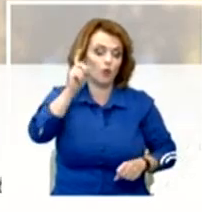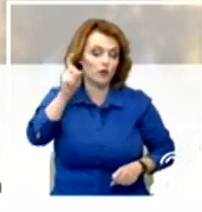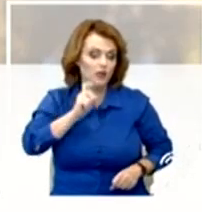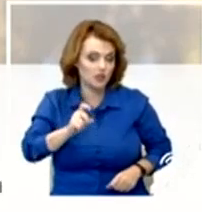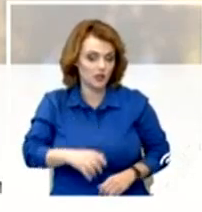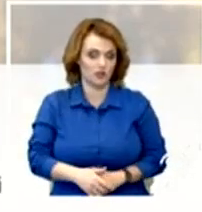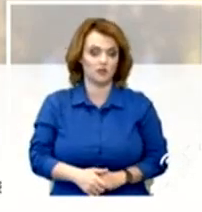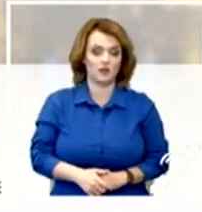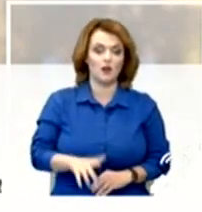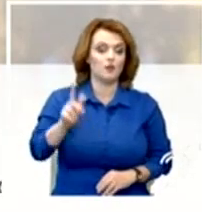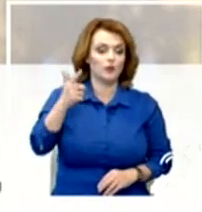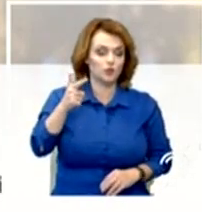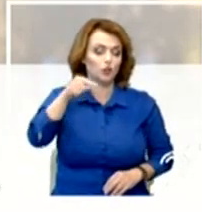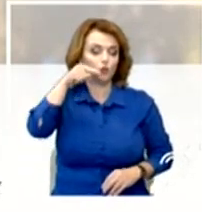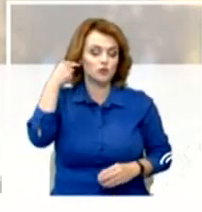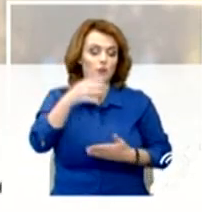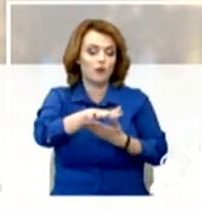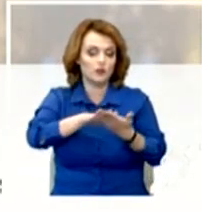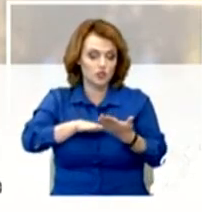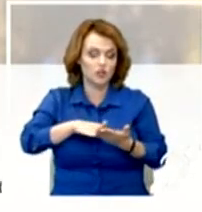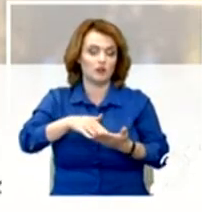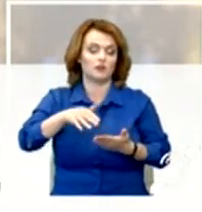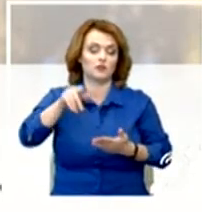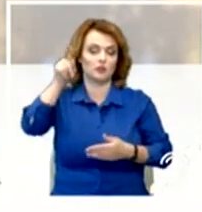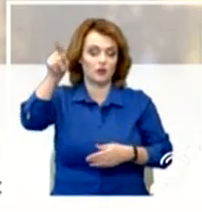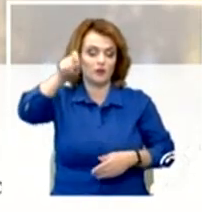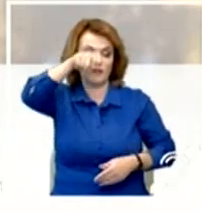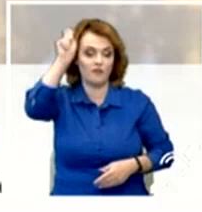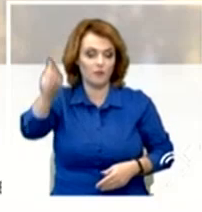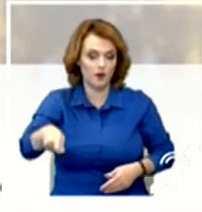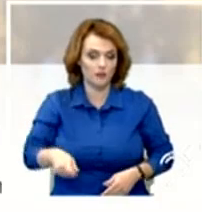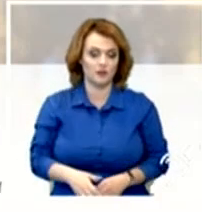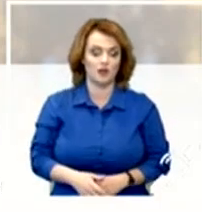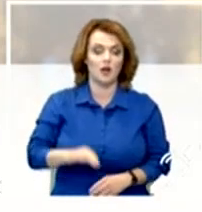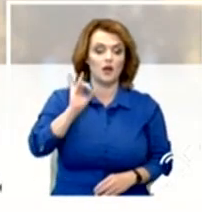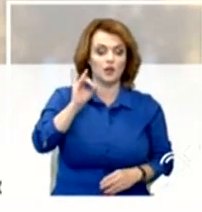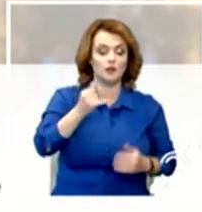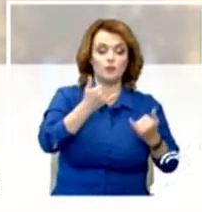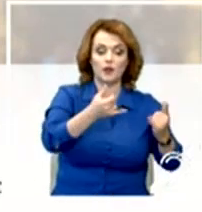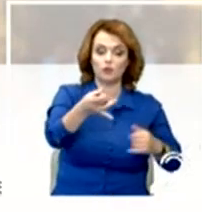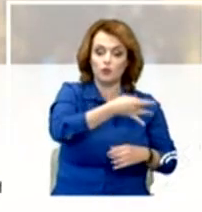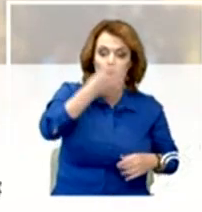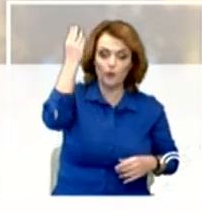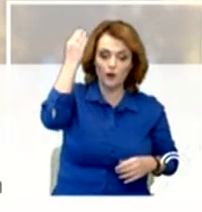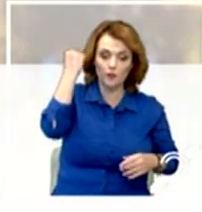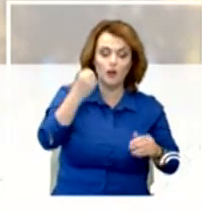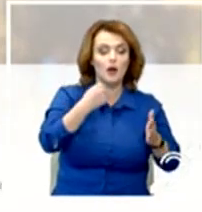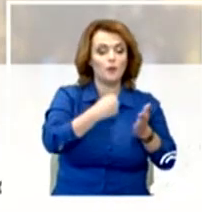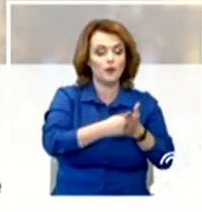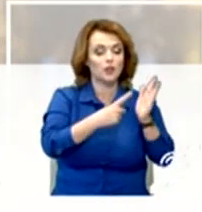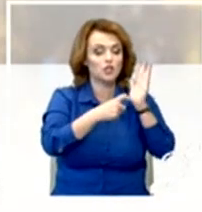neprovocată și nejustificată a Federației Ruse prin acordarea până la $400.000 și ale Republicii Moldova prin contribuția de până